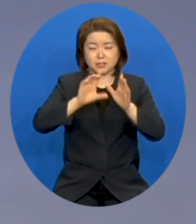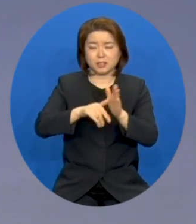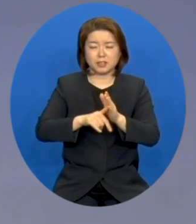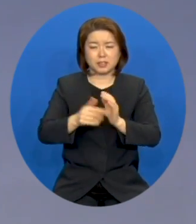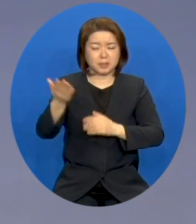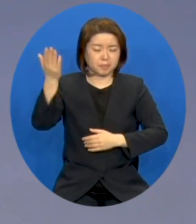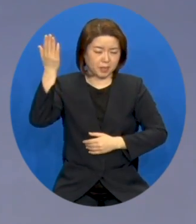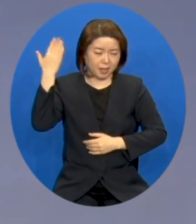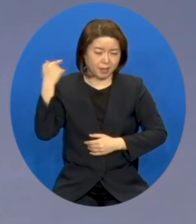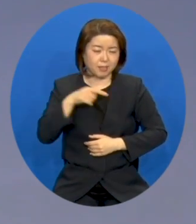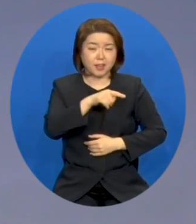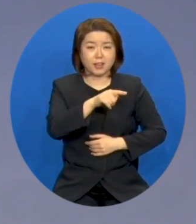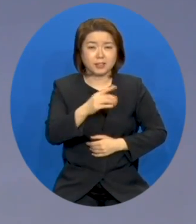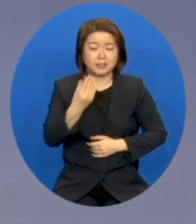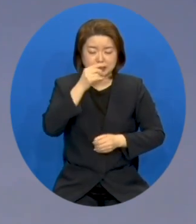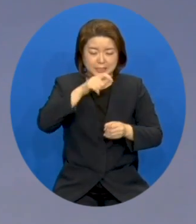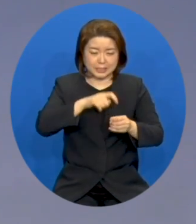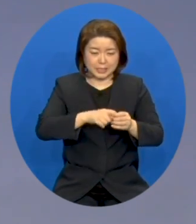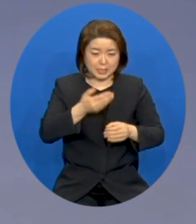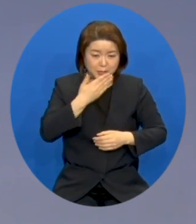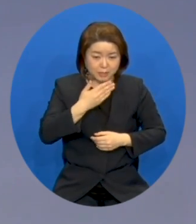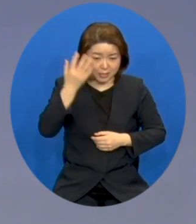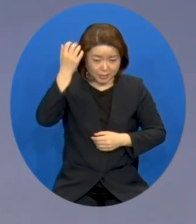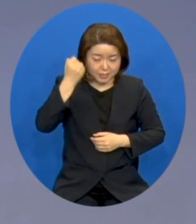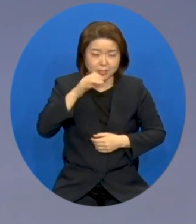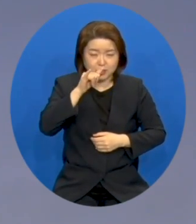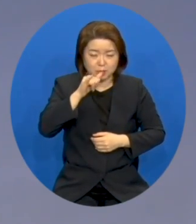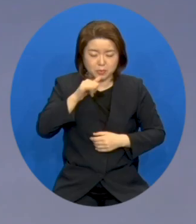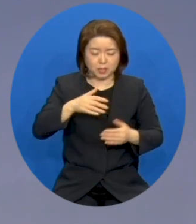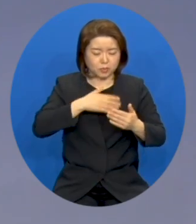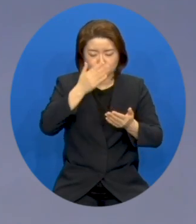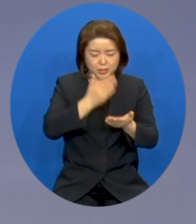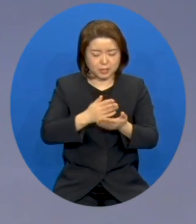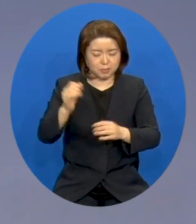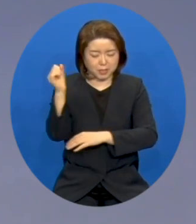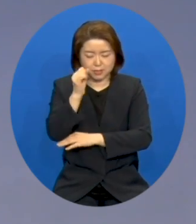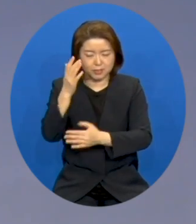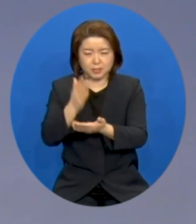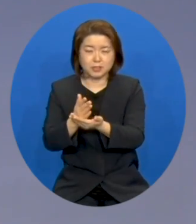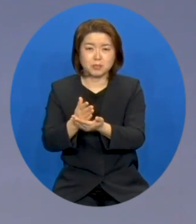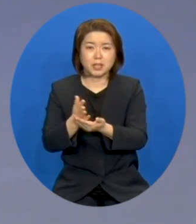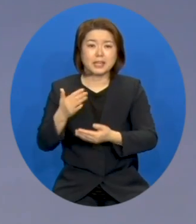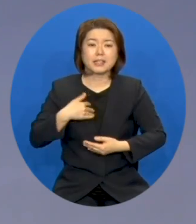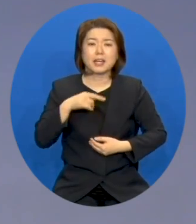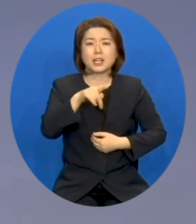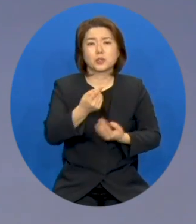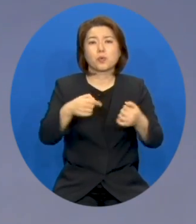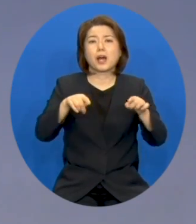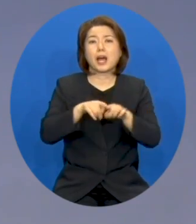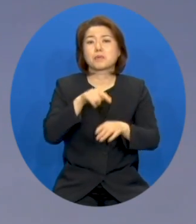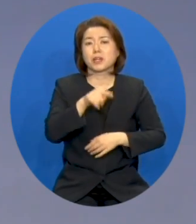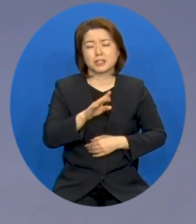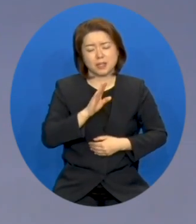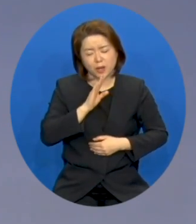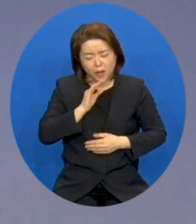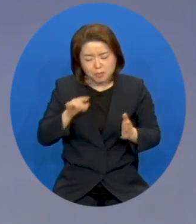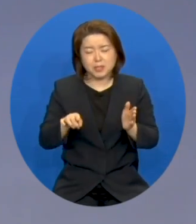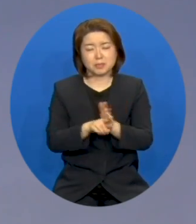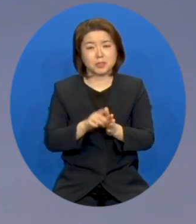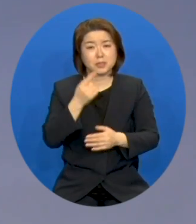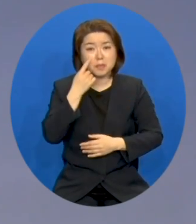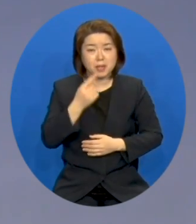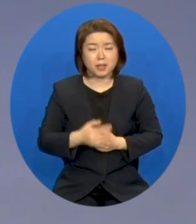납니다. 두려워하지 마라. 흔들리지 마라. 내가 너와 함께 하는 것을 정말 믿으라.